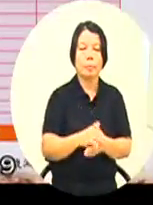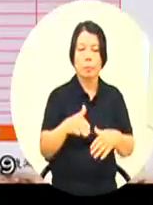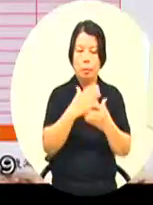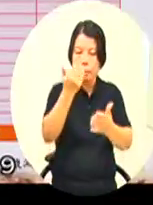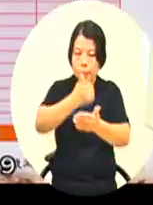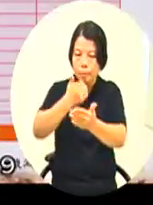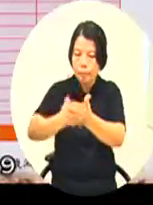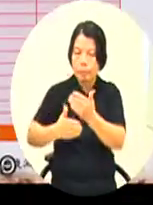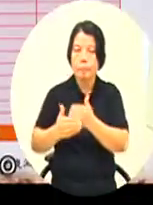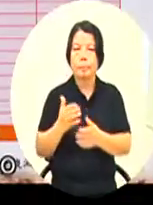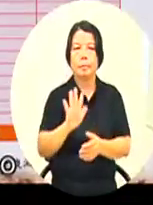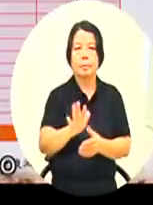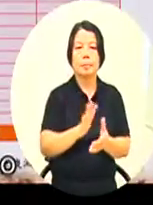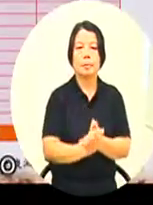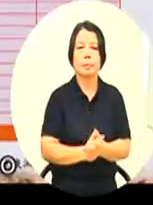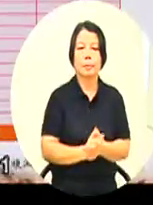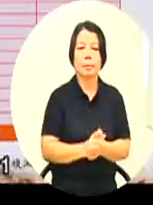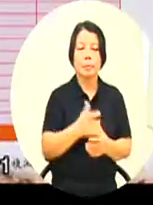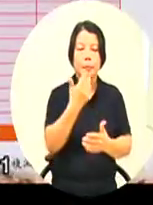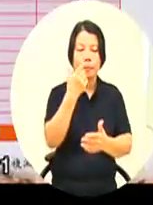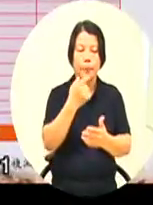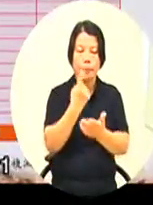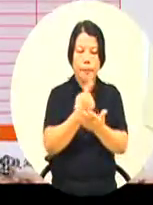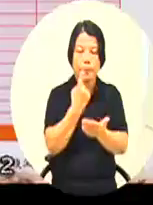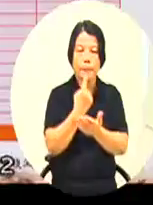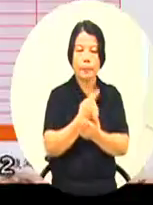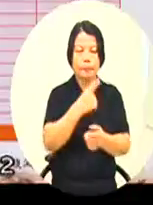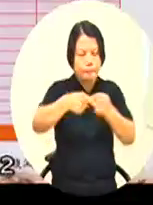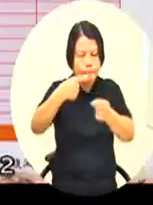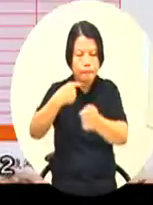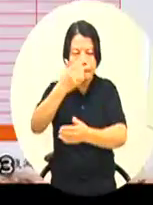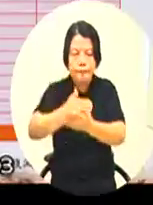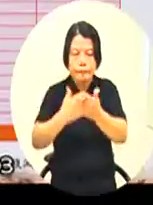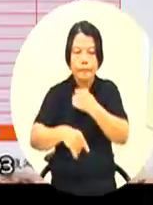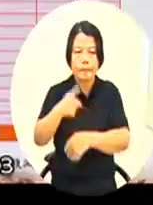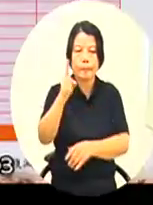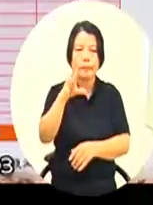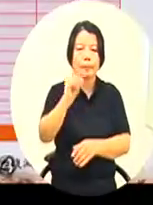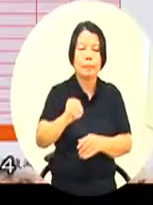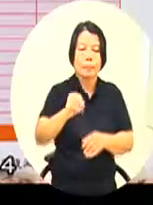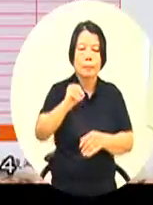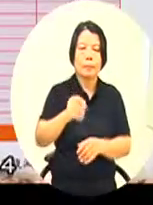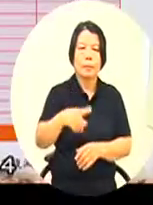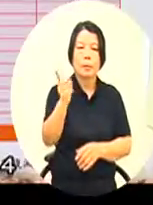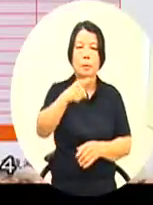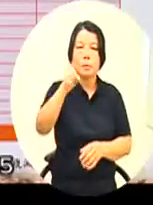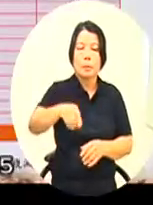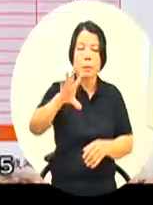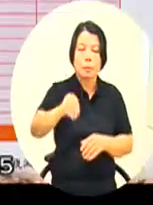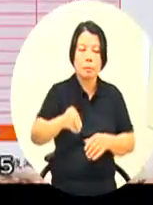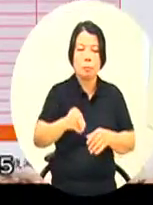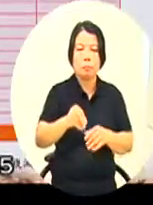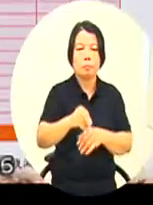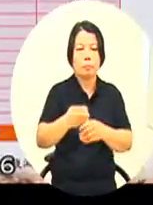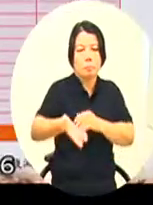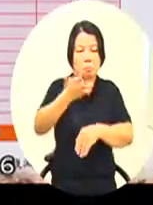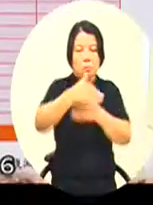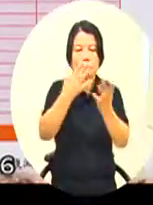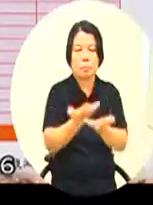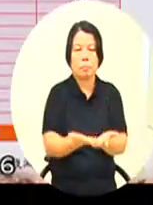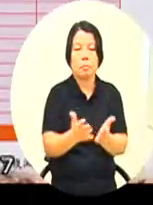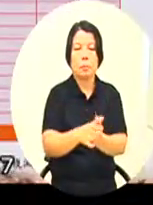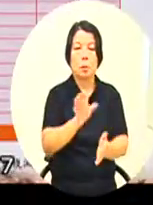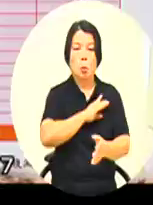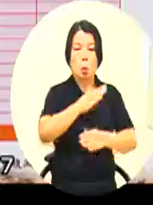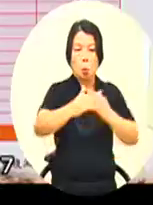减免金额，所以每一年都要减下大概1000多万的钱，都是以前还有市府的一些补助，现在都要由学校去